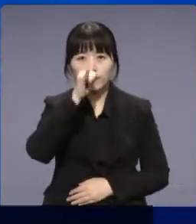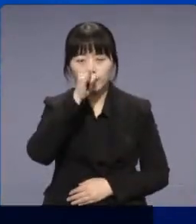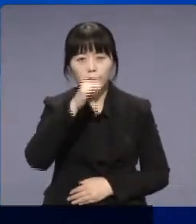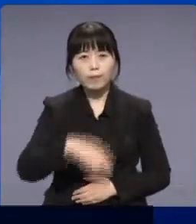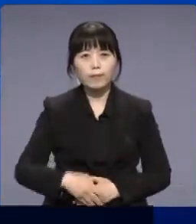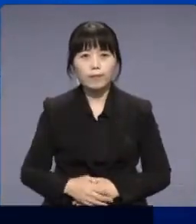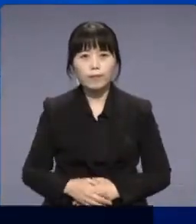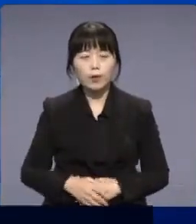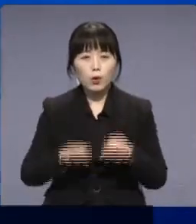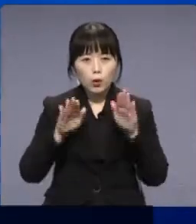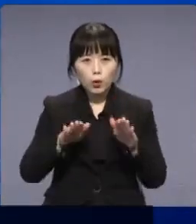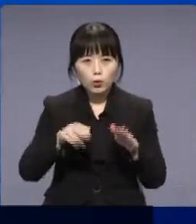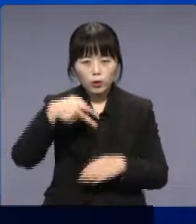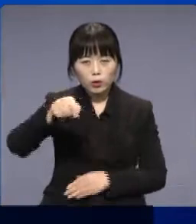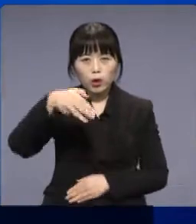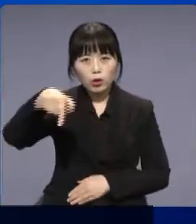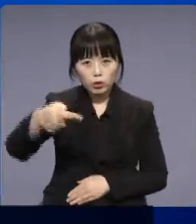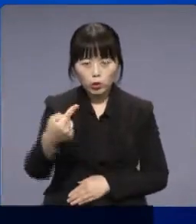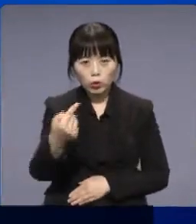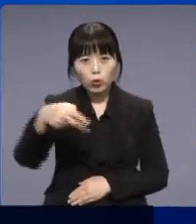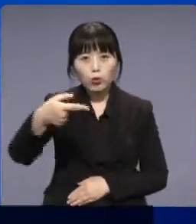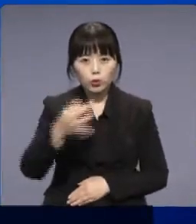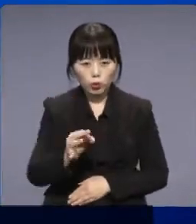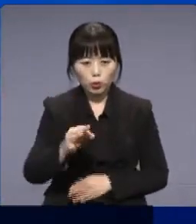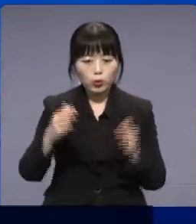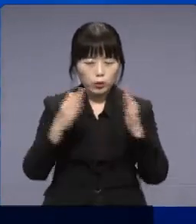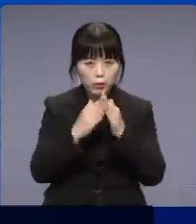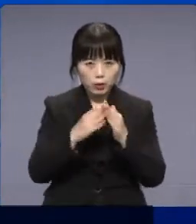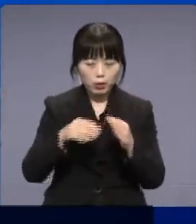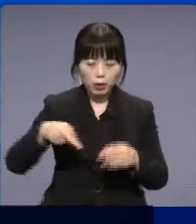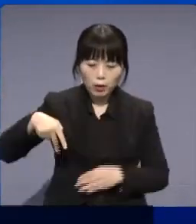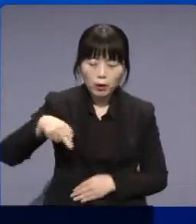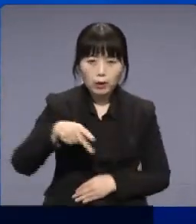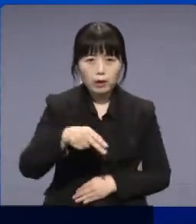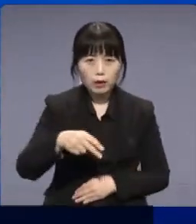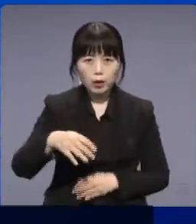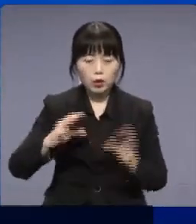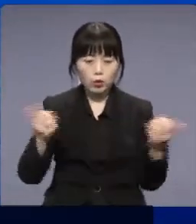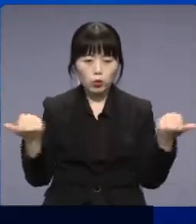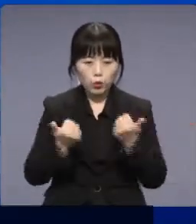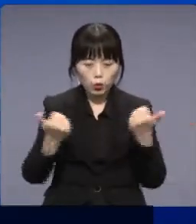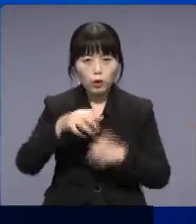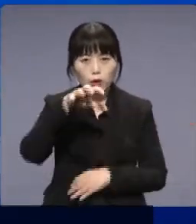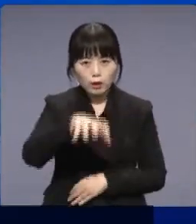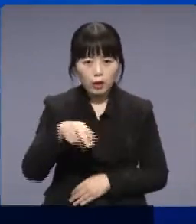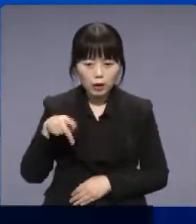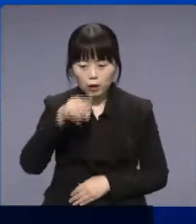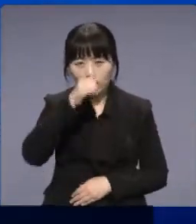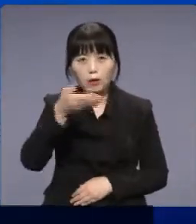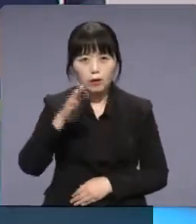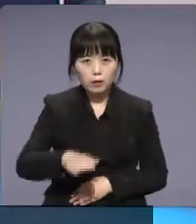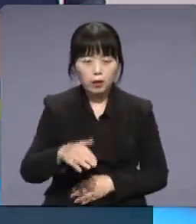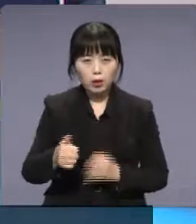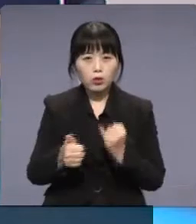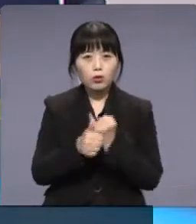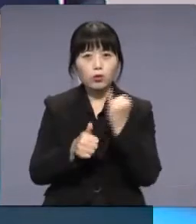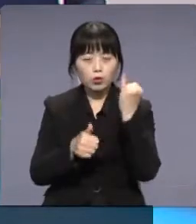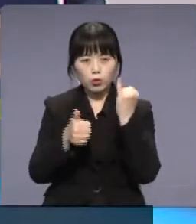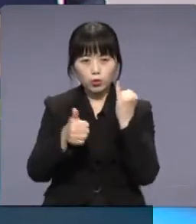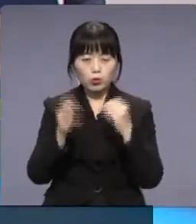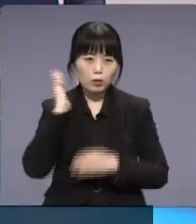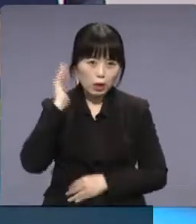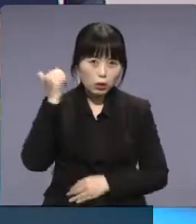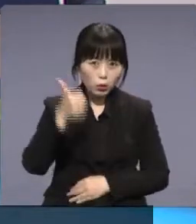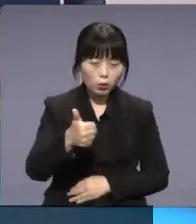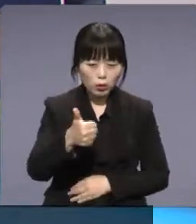들어왔는데요. 오늘 서초동 사저부터 쭉 출발을 해서 나중에 국회 의사당까지 걸어오는데 계속 자꾸 윤석열 대통령